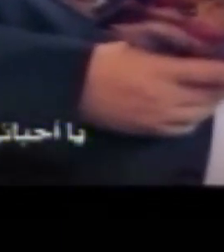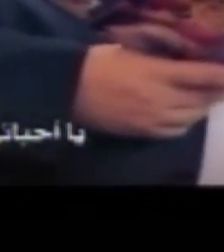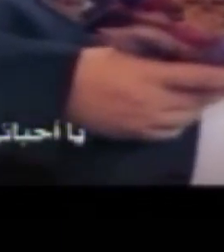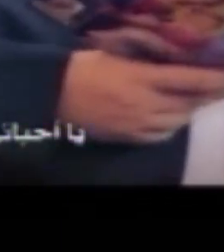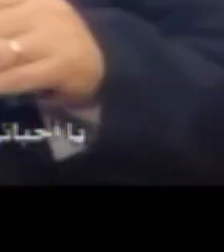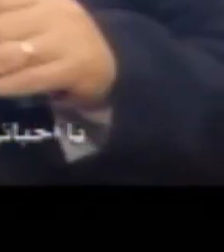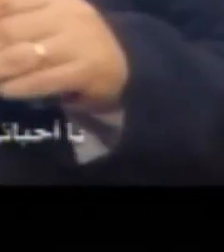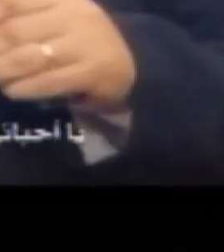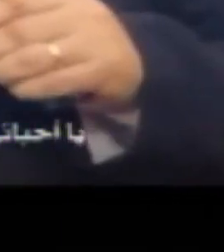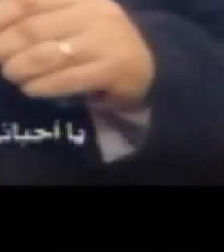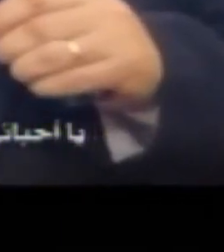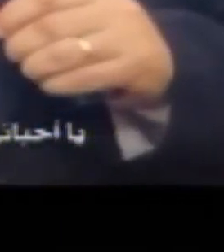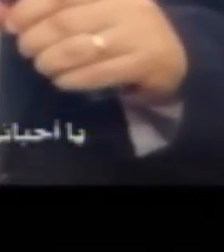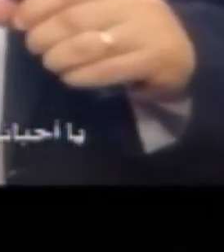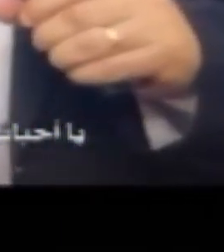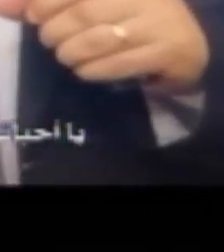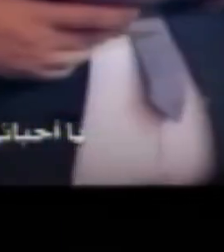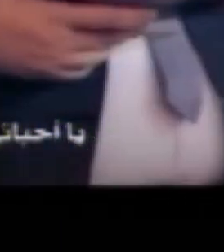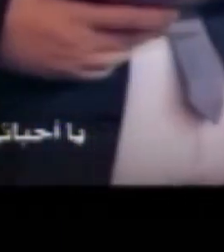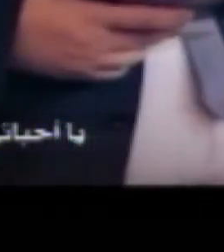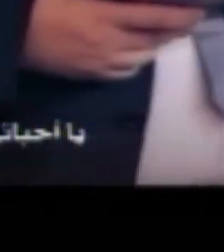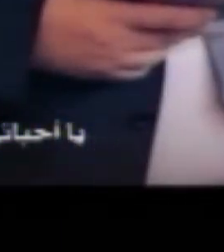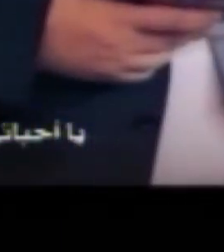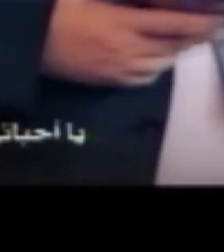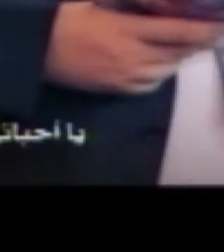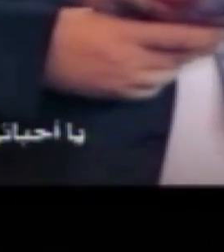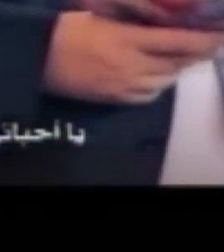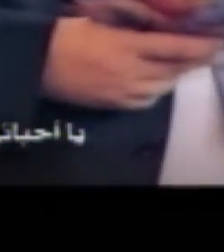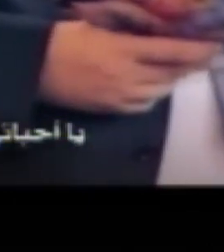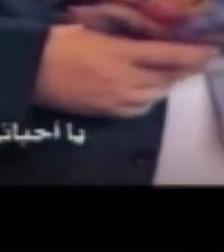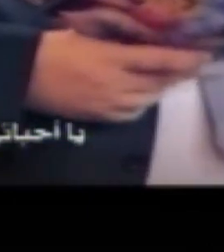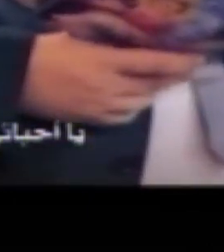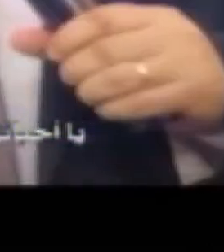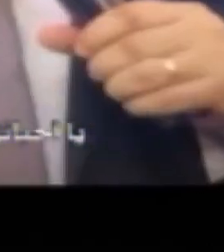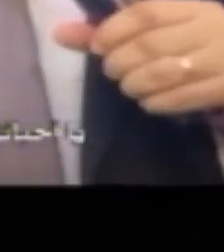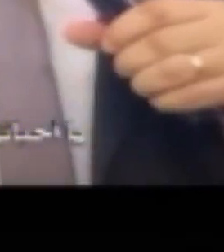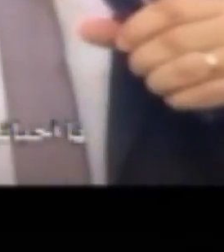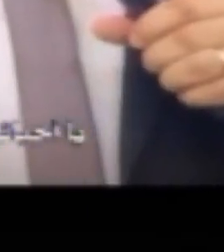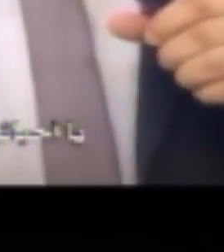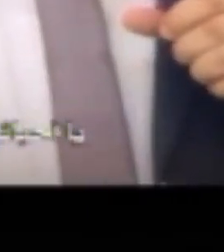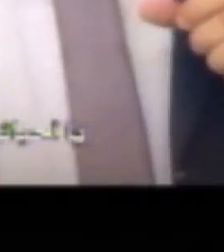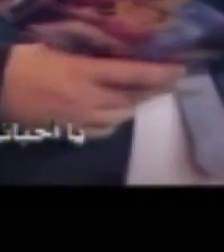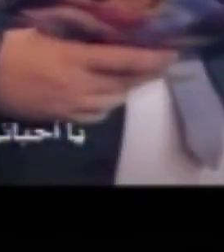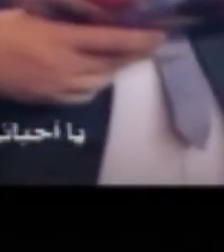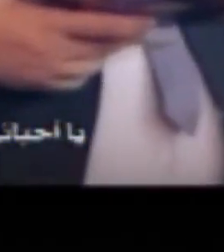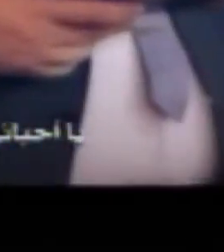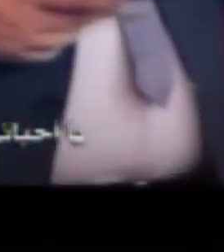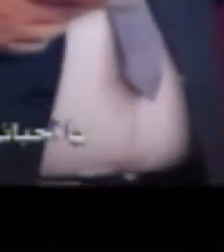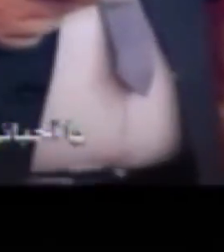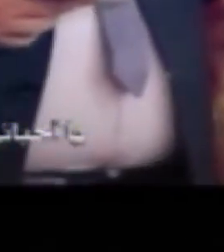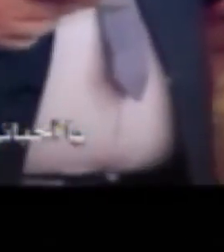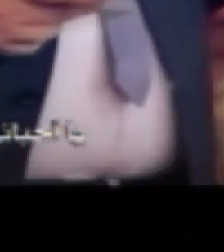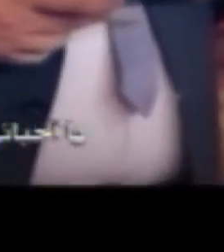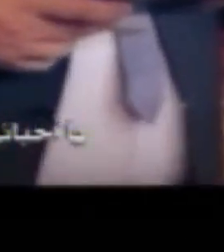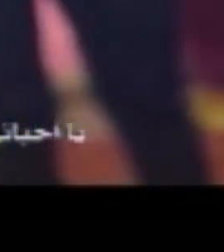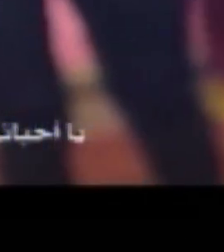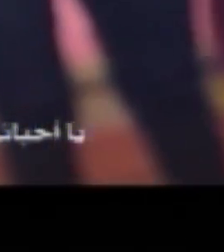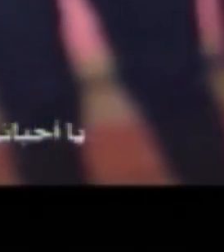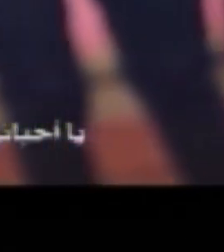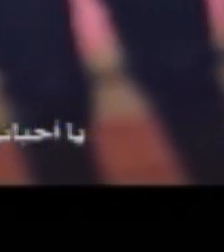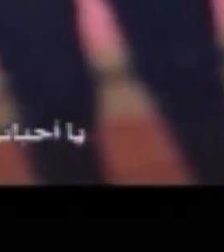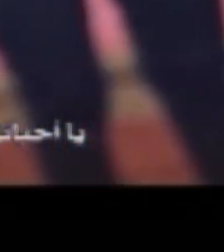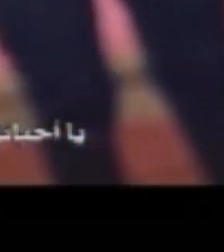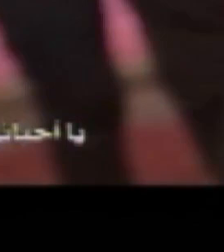دائما يا احب احفظوا احفظوا مصابيحكم